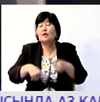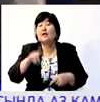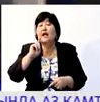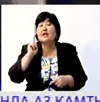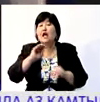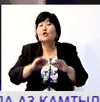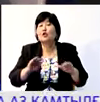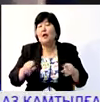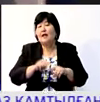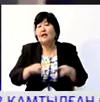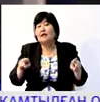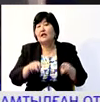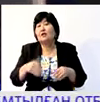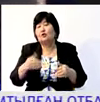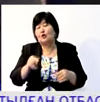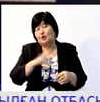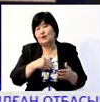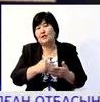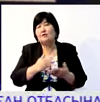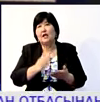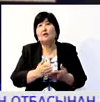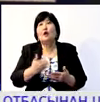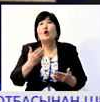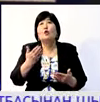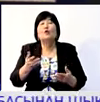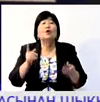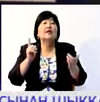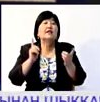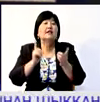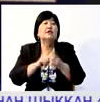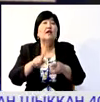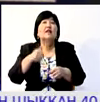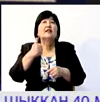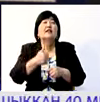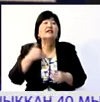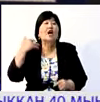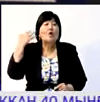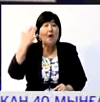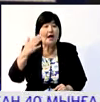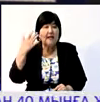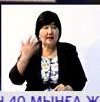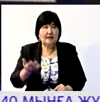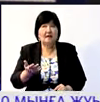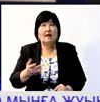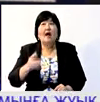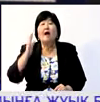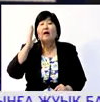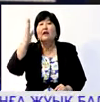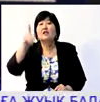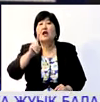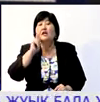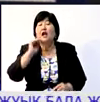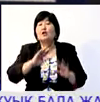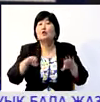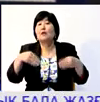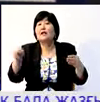ұрпаққа насихаттау жолында жұмыс істеп жатырмын. Бұл кездесудің негізгі мақсаты келешек жас ұрпақтарға